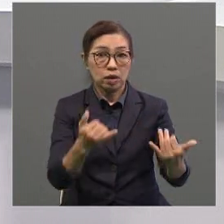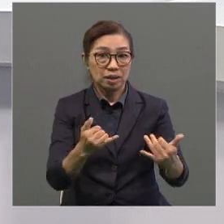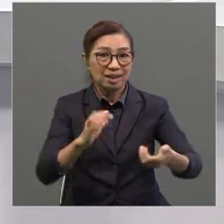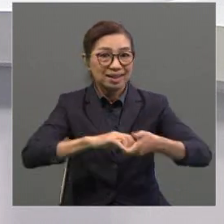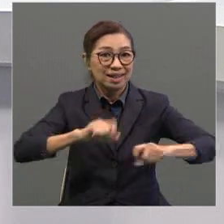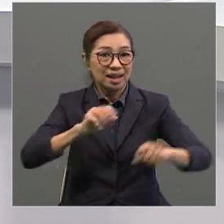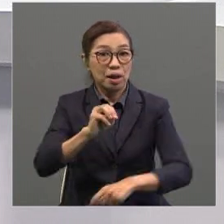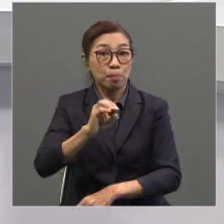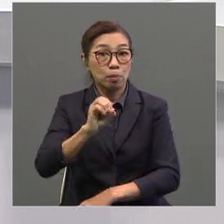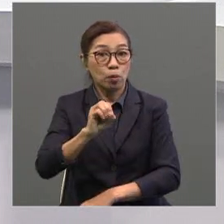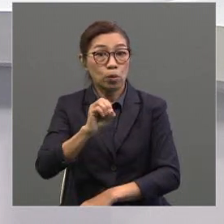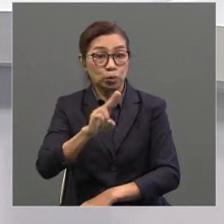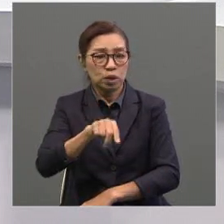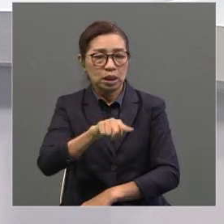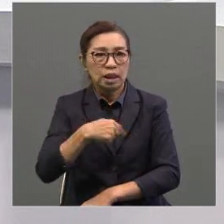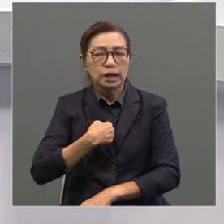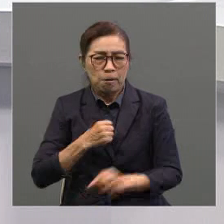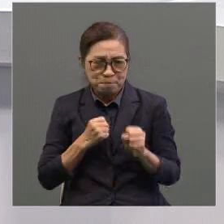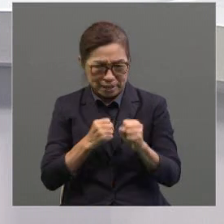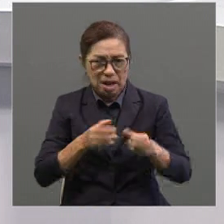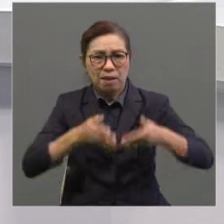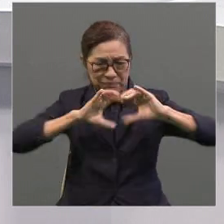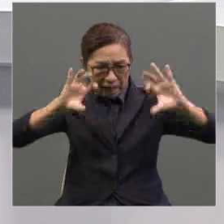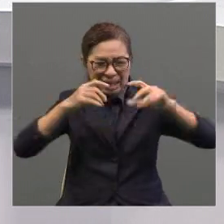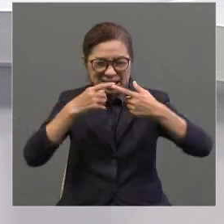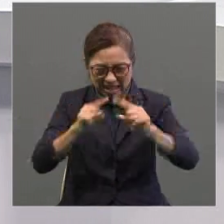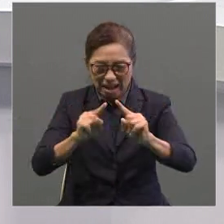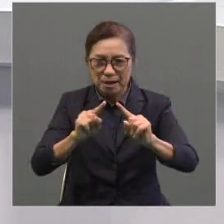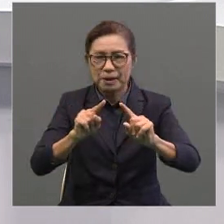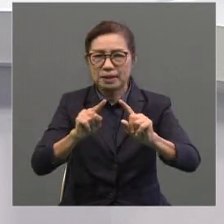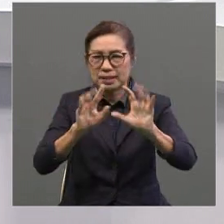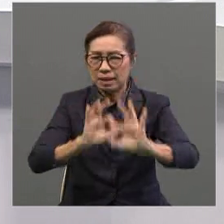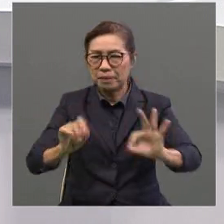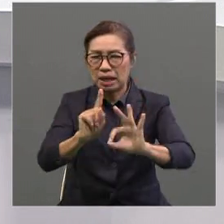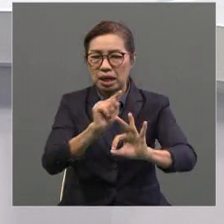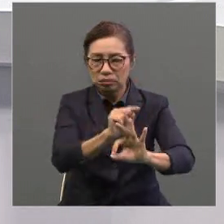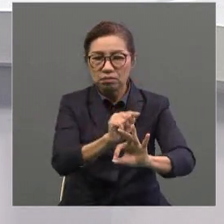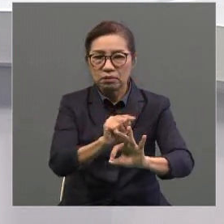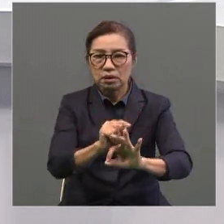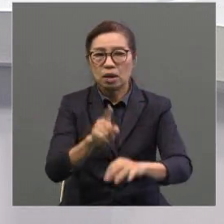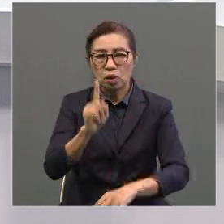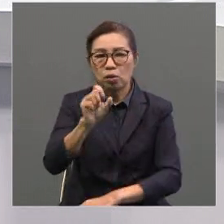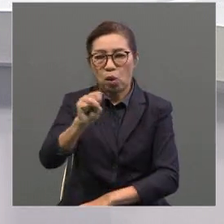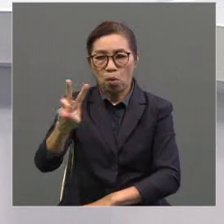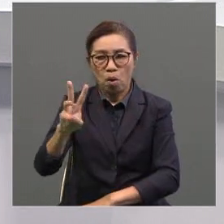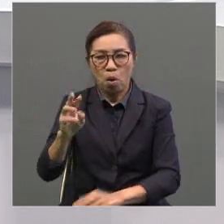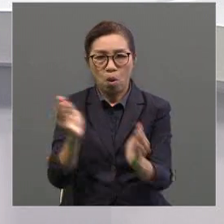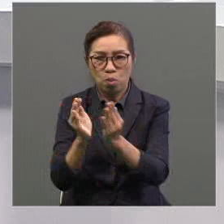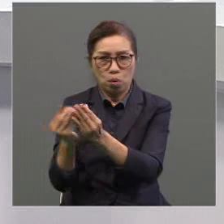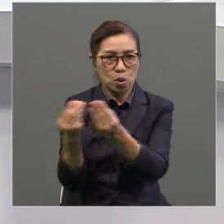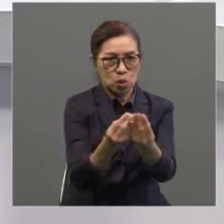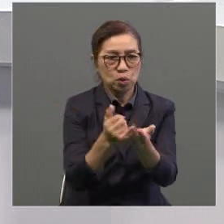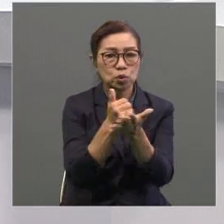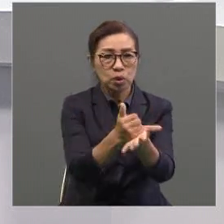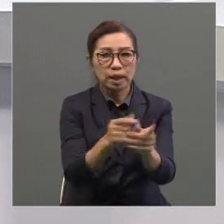MOUเอาไว้เขาก็พยายามที่จะจัดตั้งรัฐบาลให้ได้แต่ว่ามันมีเงื่อนไขที่สำคัญก็คือต้องได้รับเสียงจากสวนั่นเองก็มีบางท่าน